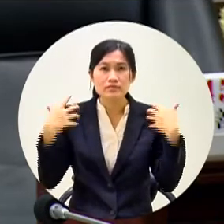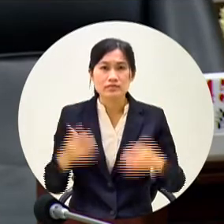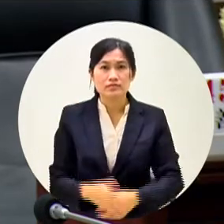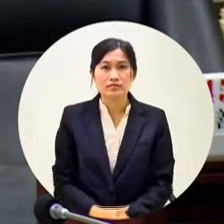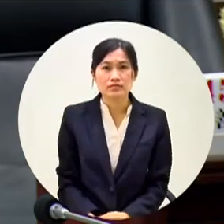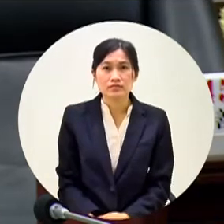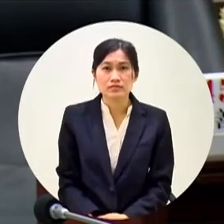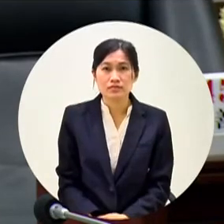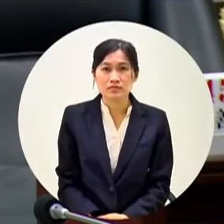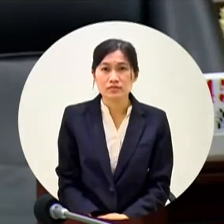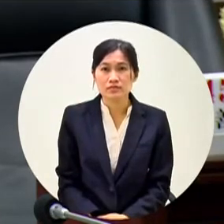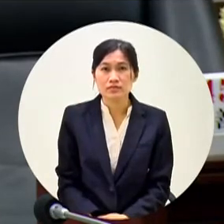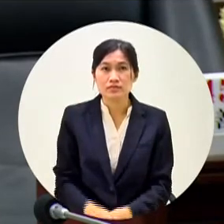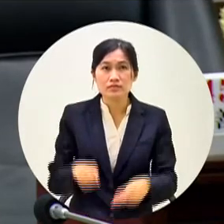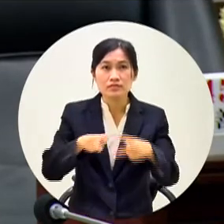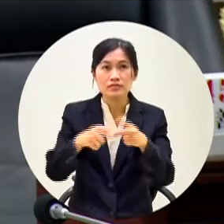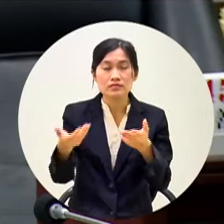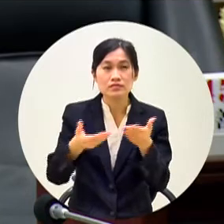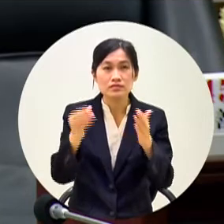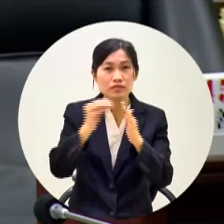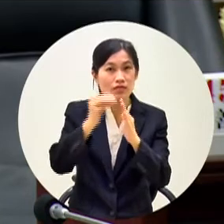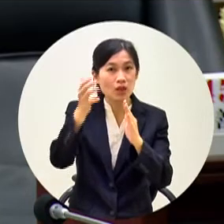哦，安尼，干部局长，